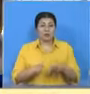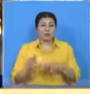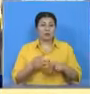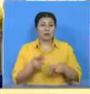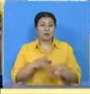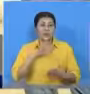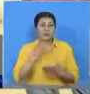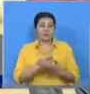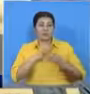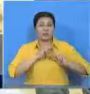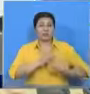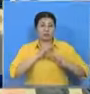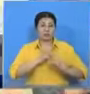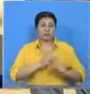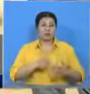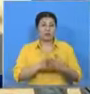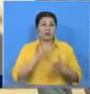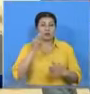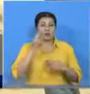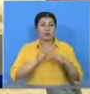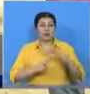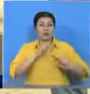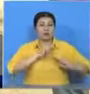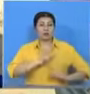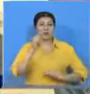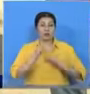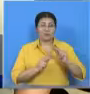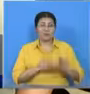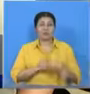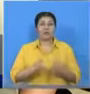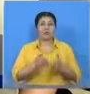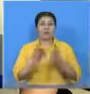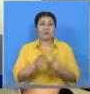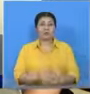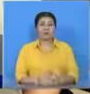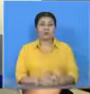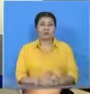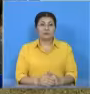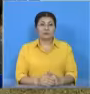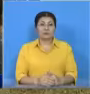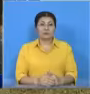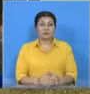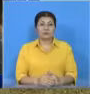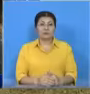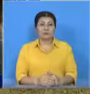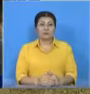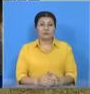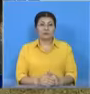работают в полную силу. До осени закончат работу по строительству дорог. Гульдана Халиенкызы, Самат Халикенов, телеканал Актобе.